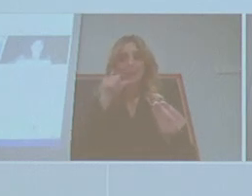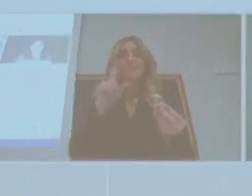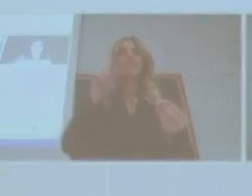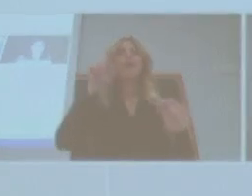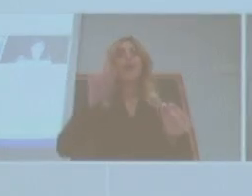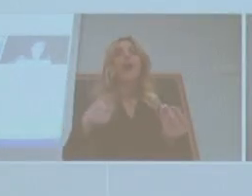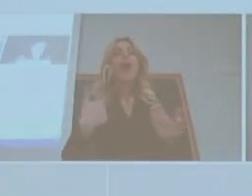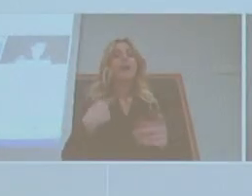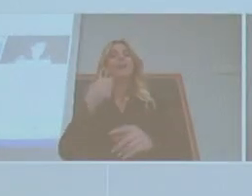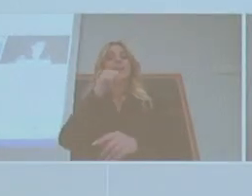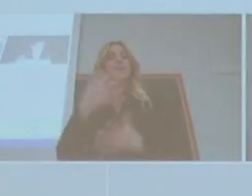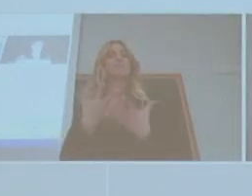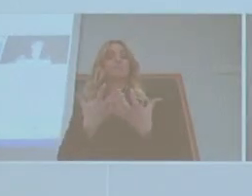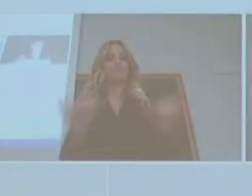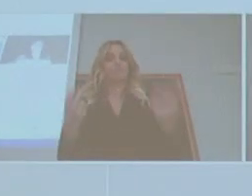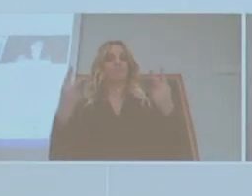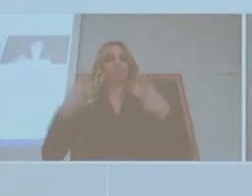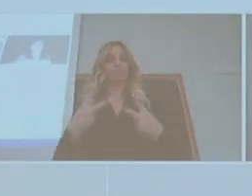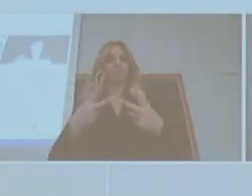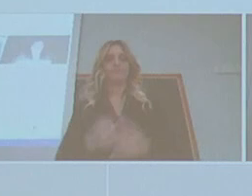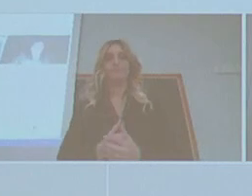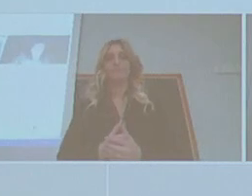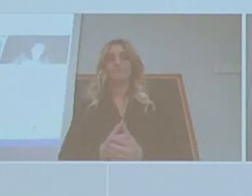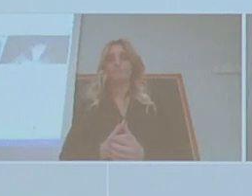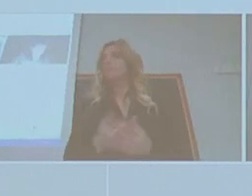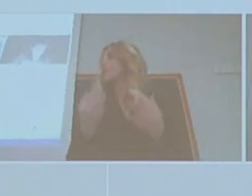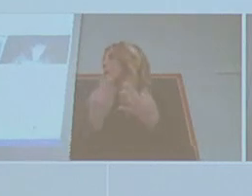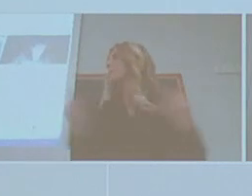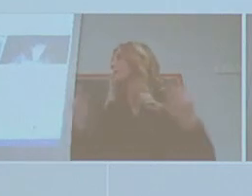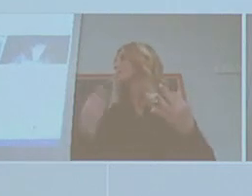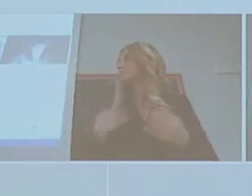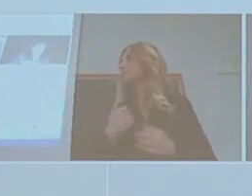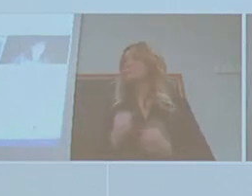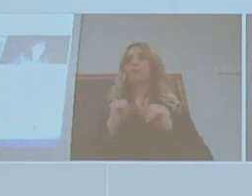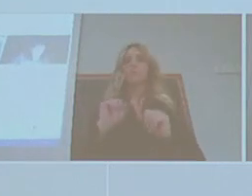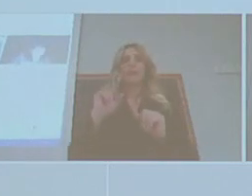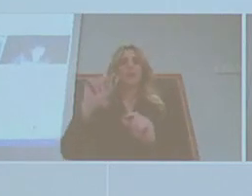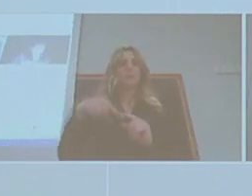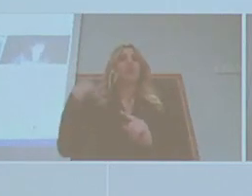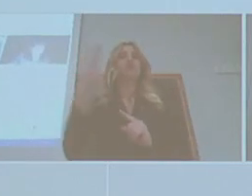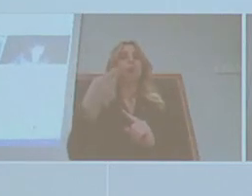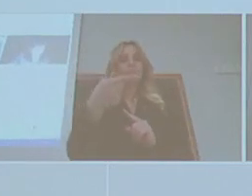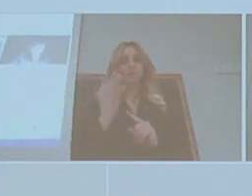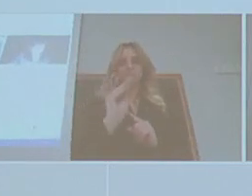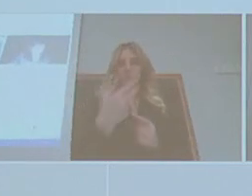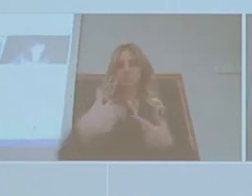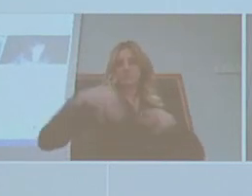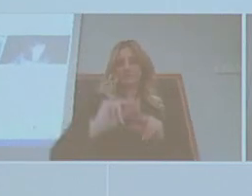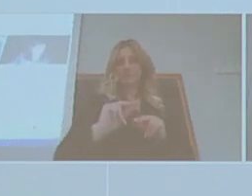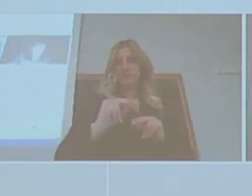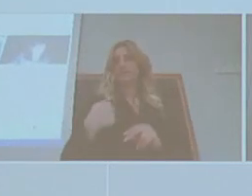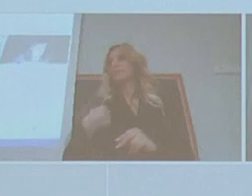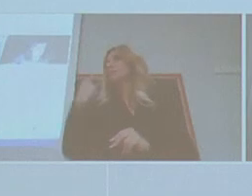carattere applicativo. Benissimo, allora magari facciamo un altro giro dopo, perché sentiamo